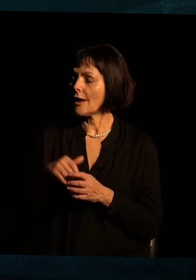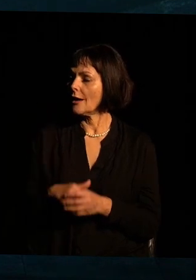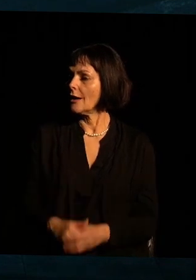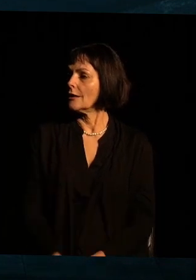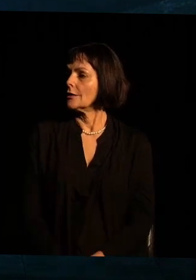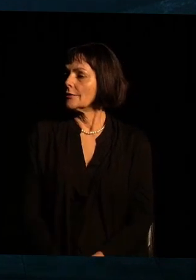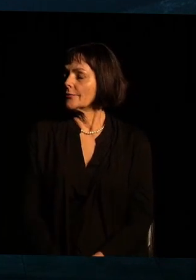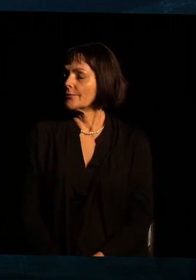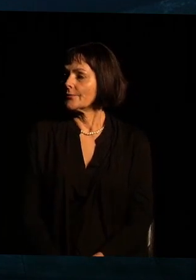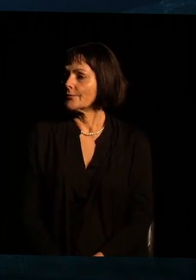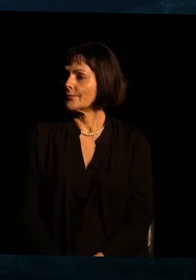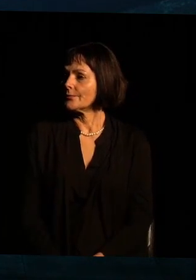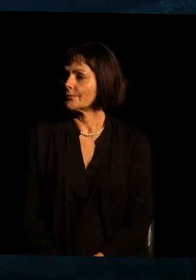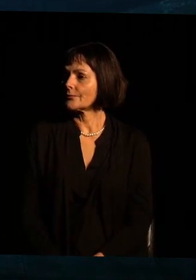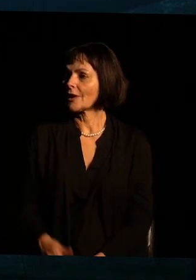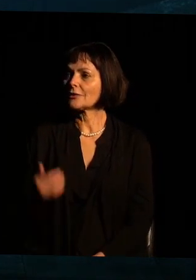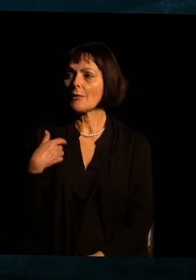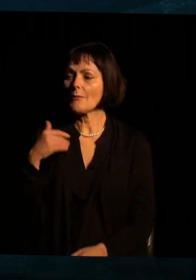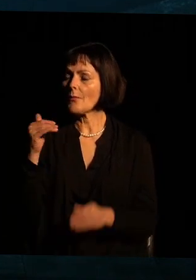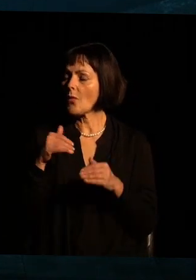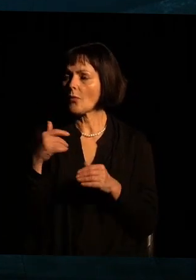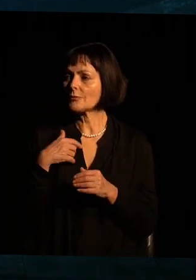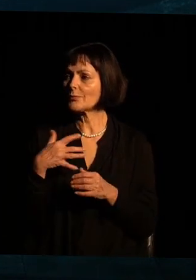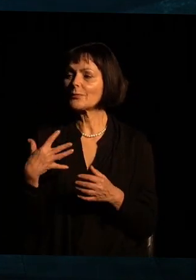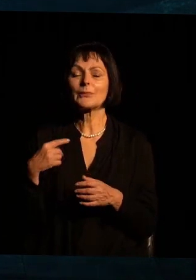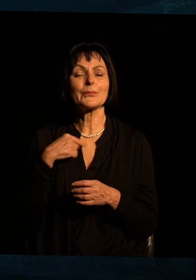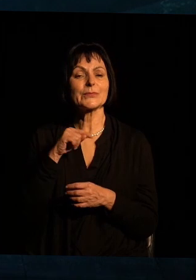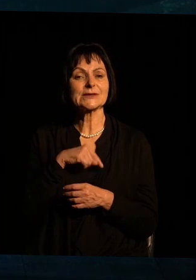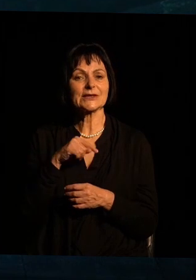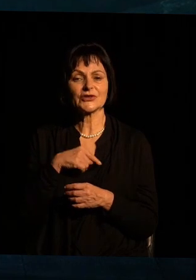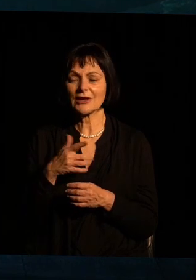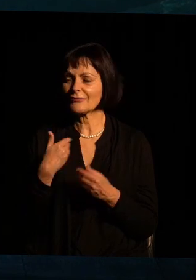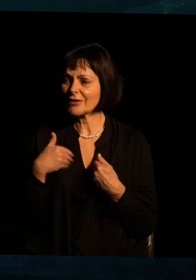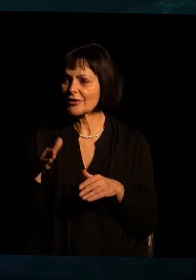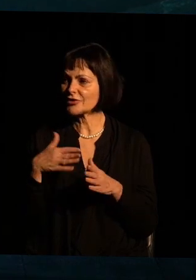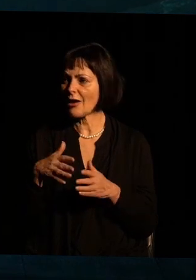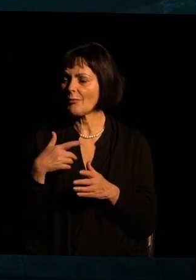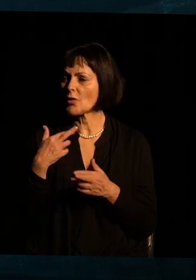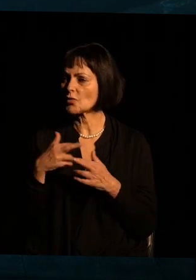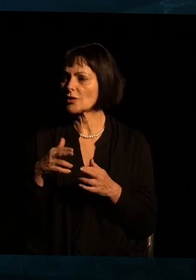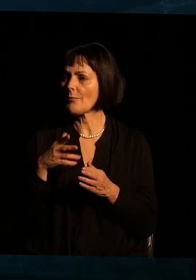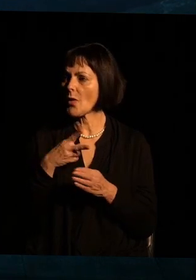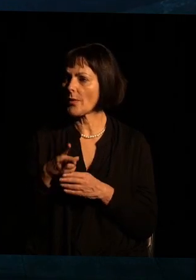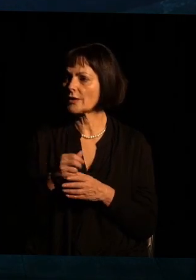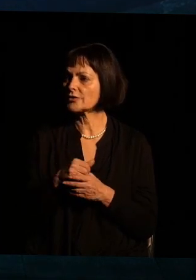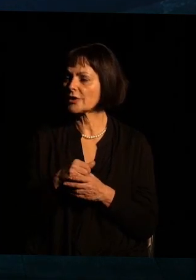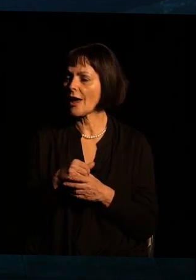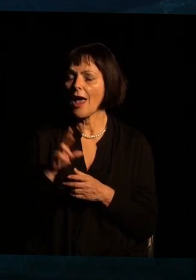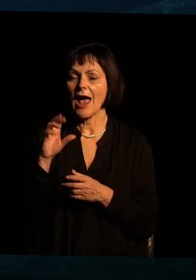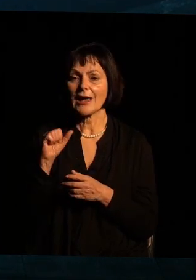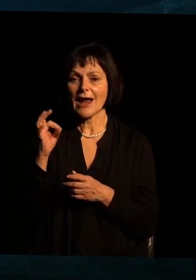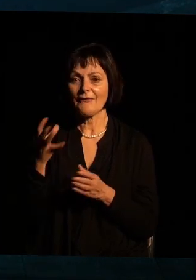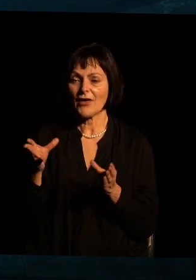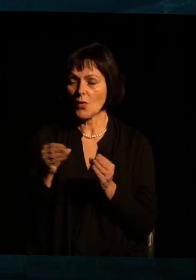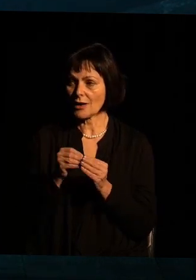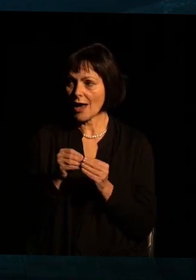jak pamiętam, no nie za bardzo już byłeś w stanie później tak psychicznie, podejrzewam, no w sensie, że no to jest różne podejście akurat, ale no Rafał się z Wami